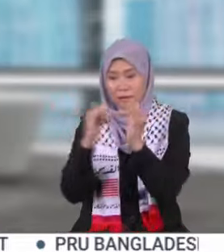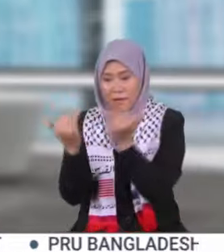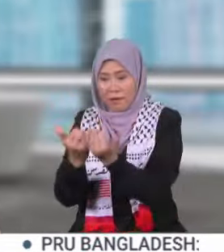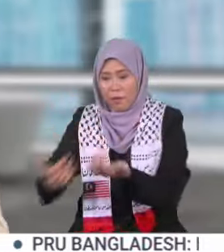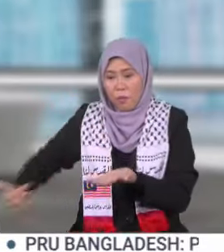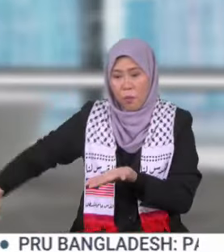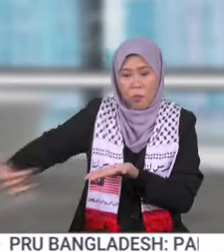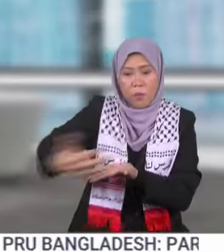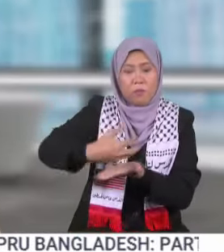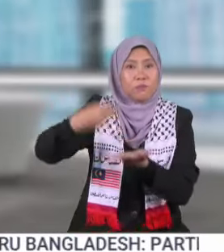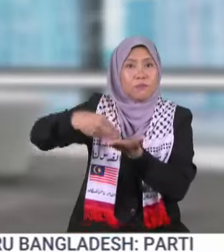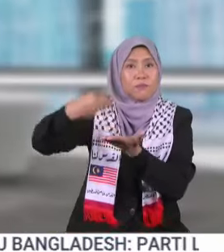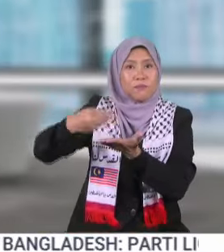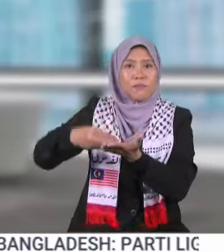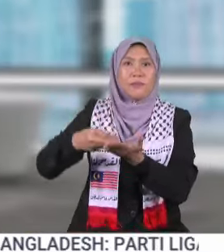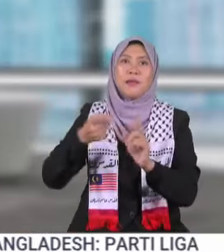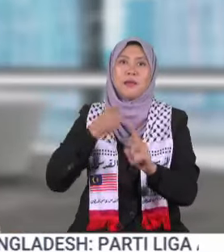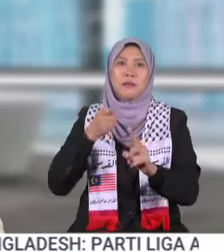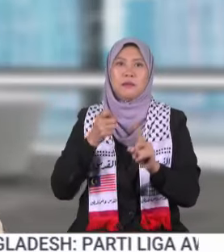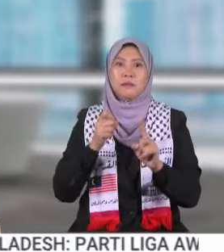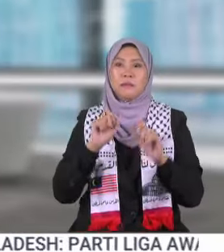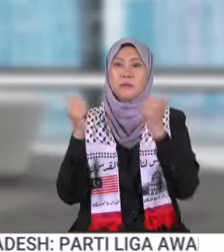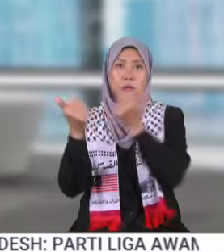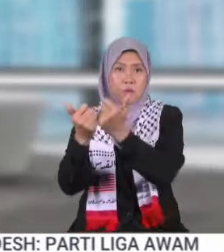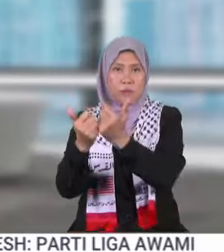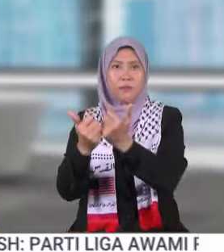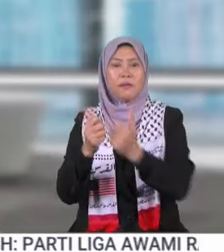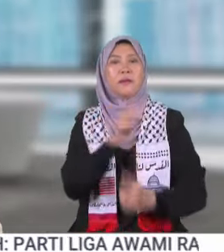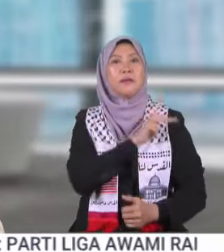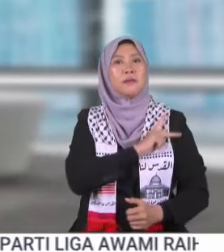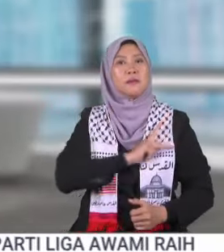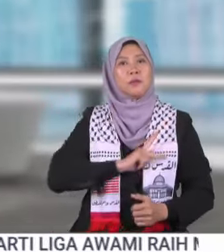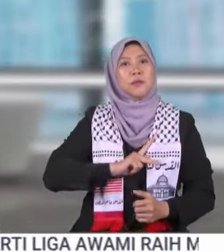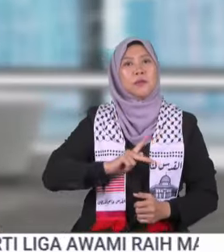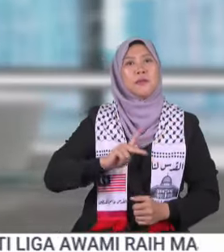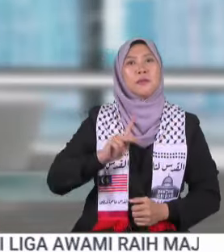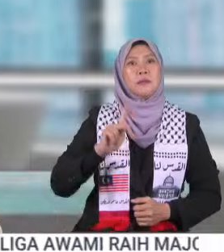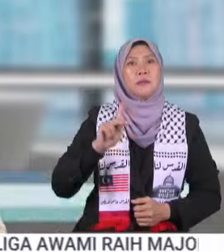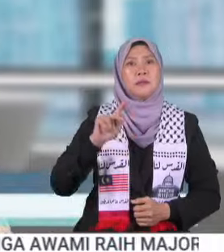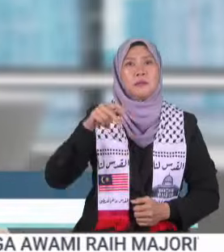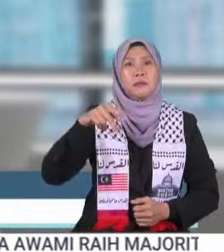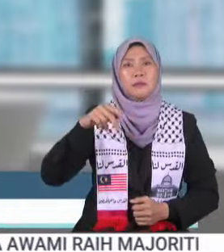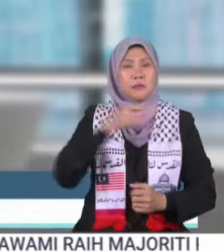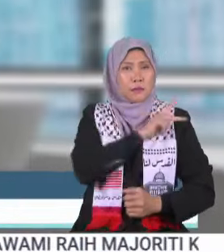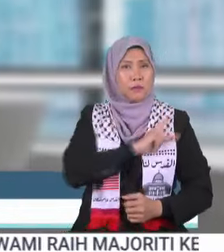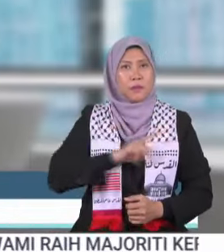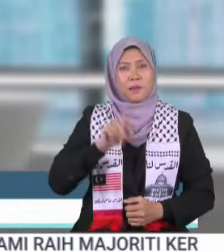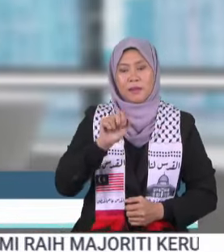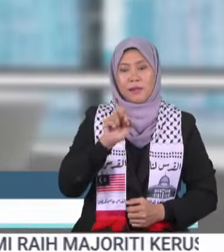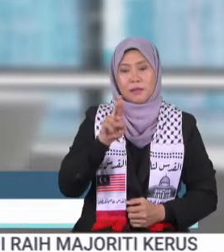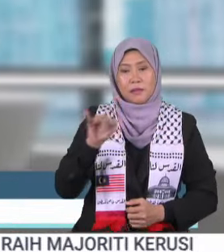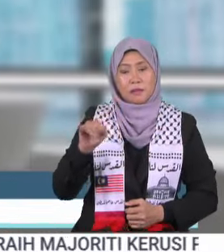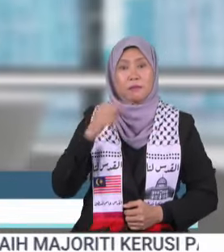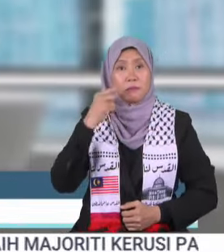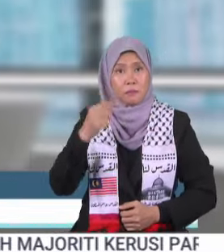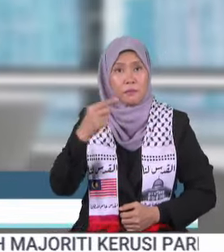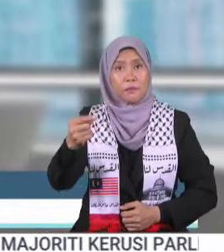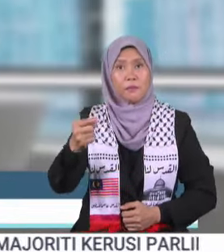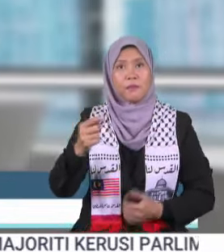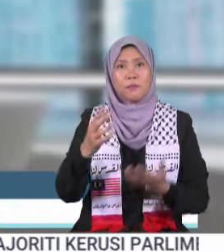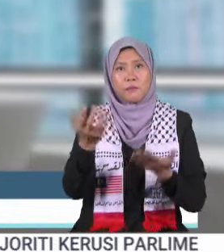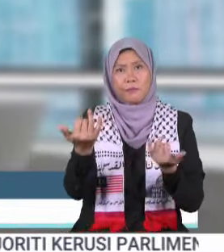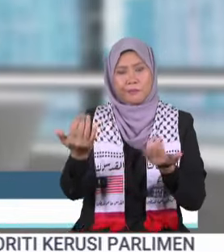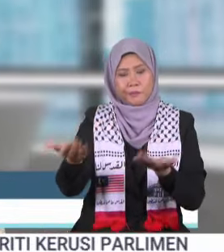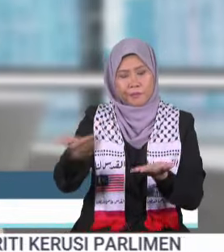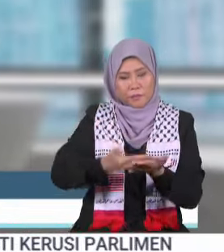memperolehi dana daripada pertubuhan itu ketua pesuruh jayanya Tan Sri Azam Baki memberitahu berdasarkan siasatan ke atas senarai